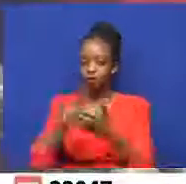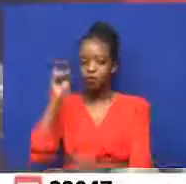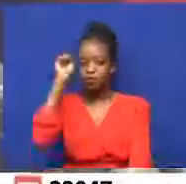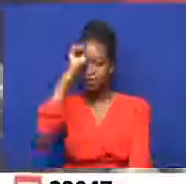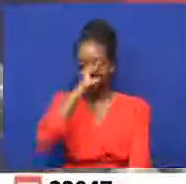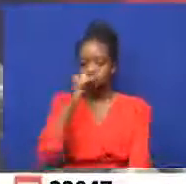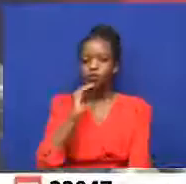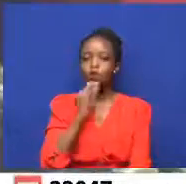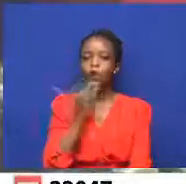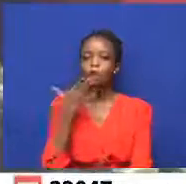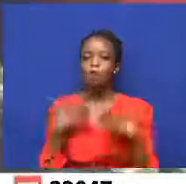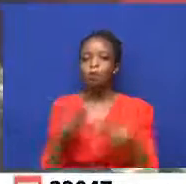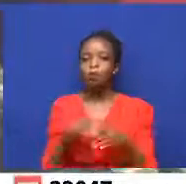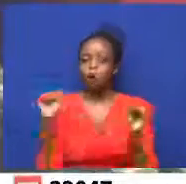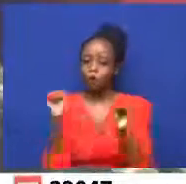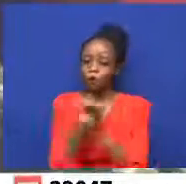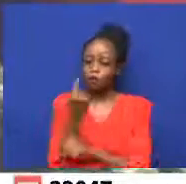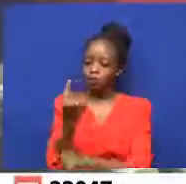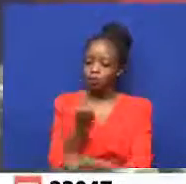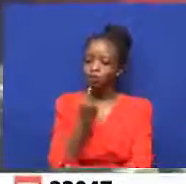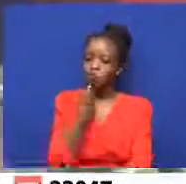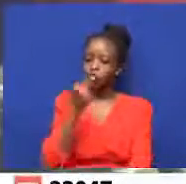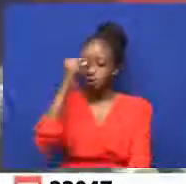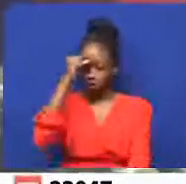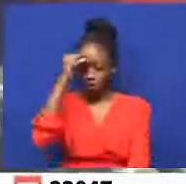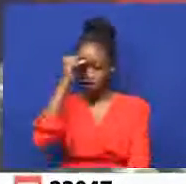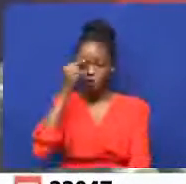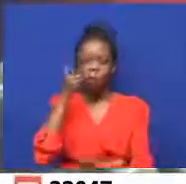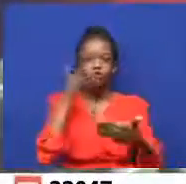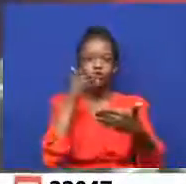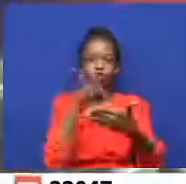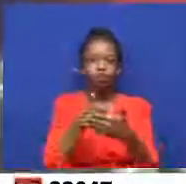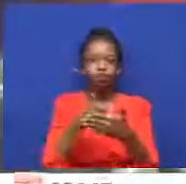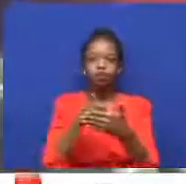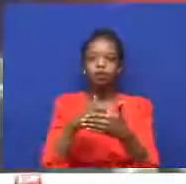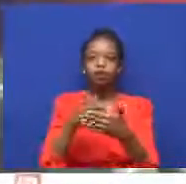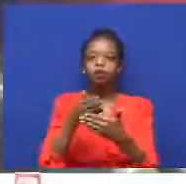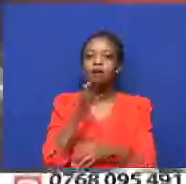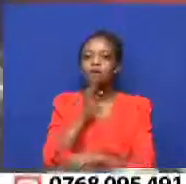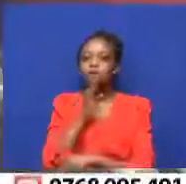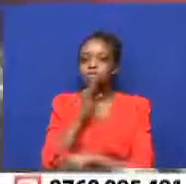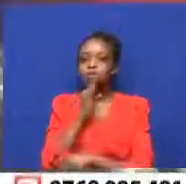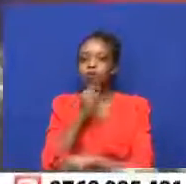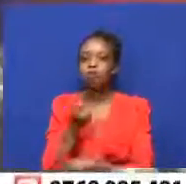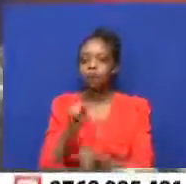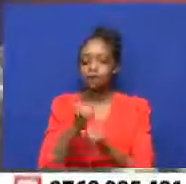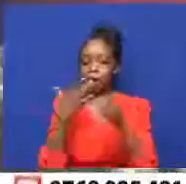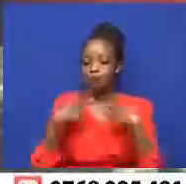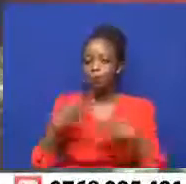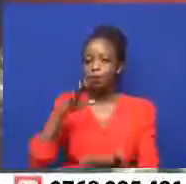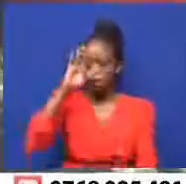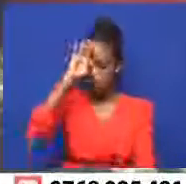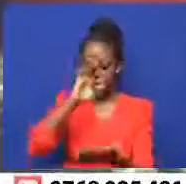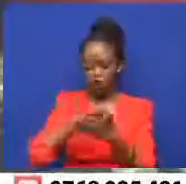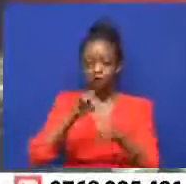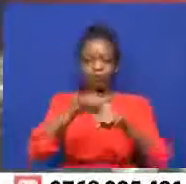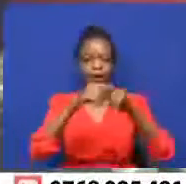wetu kwamba serikali imefutilia madeni ya Nzoia na Mumias na unakuja kudanganya. Mpaka wa